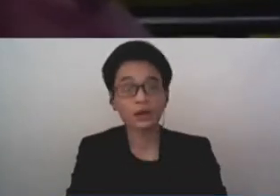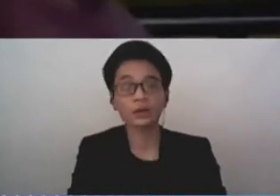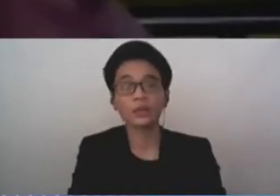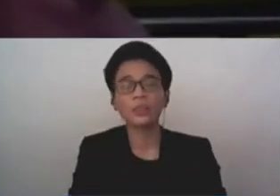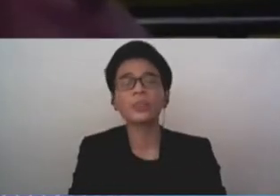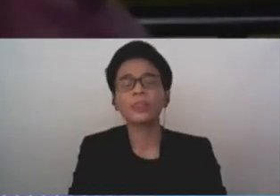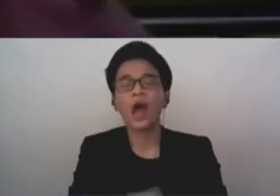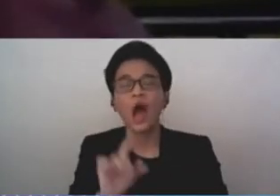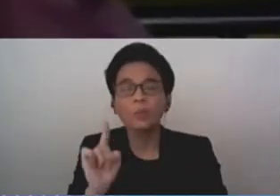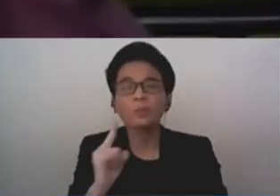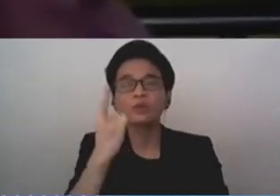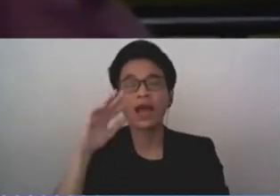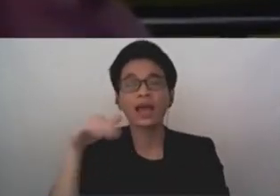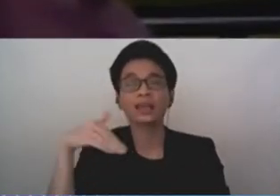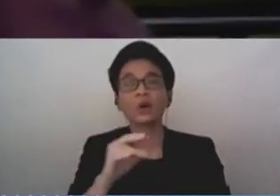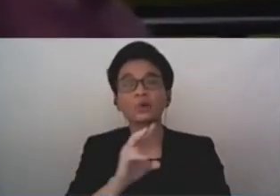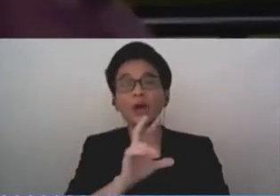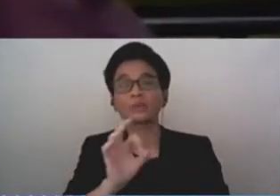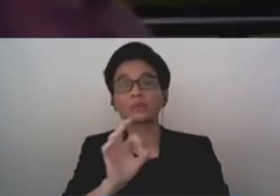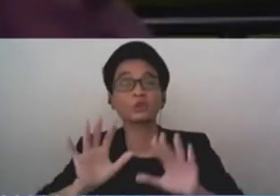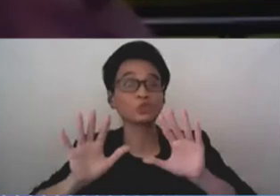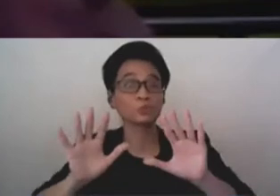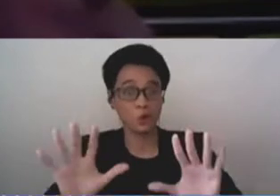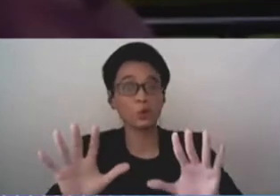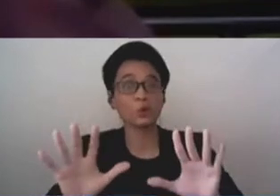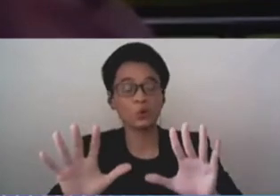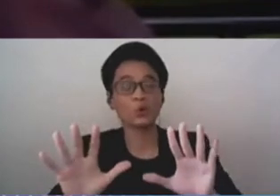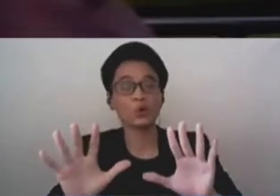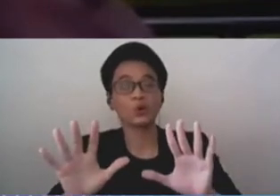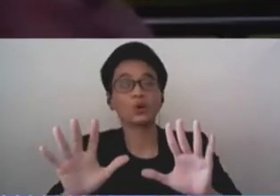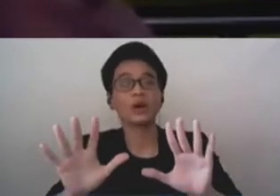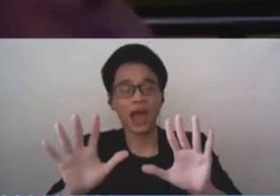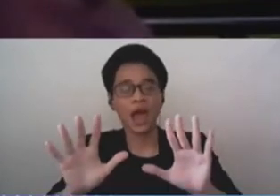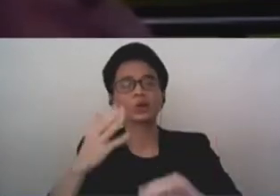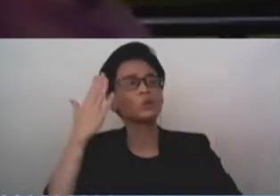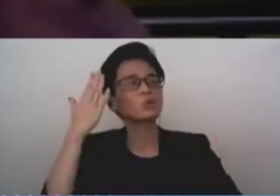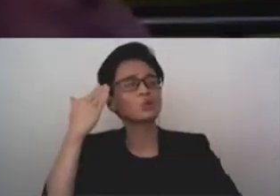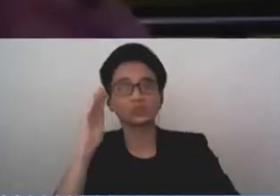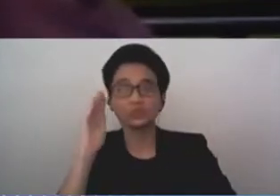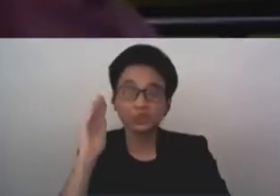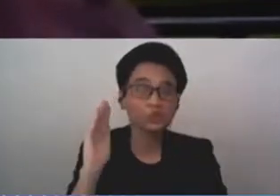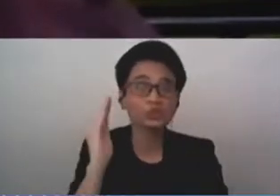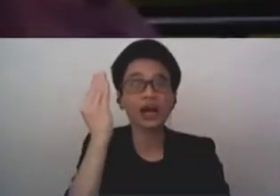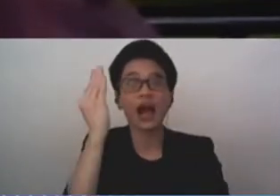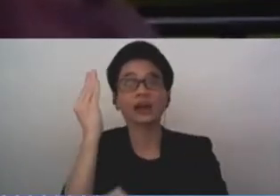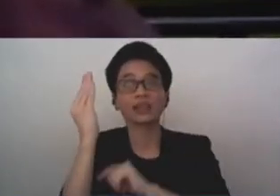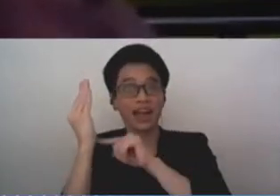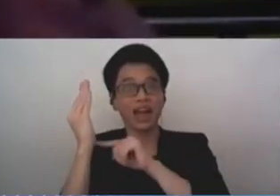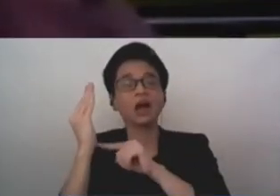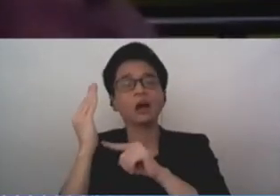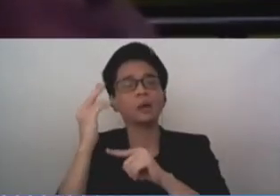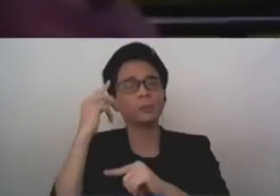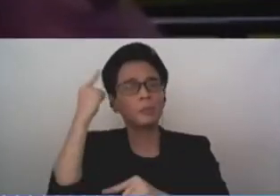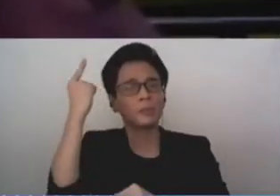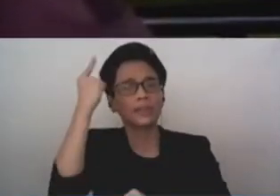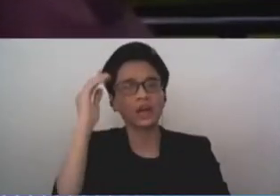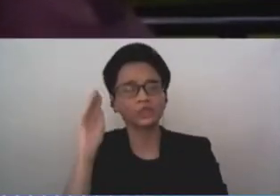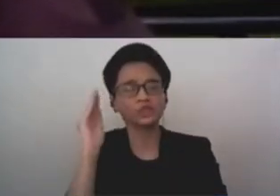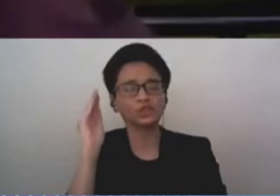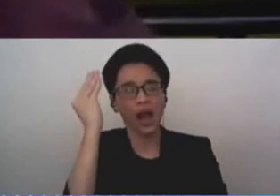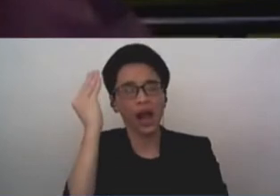Sejak tahun 2010 pada saat itu Jakarta mulai menunjuk